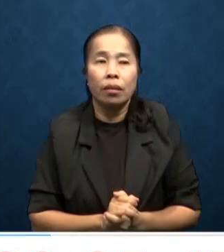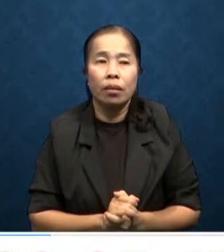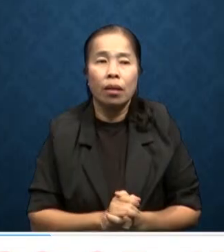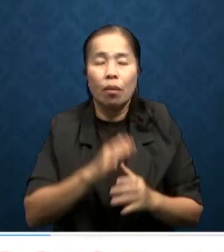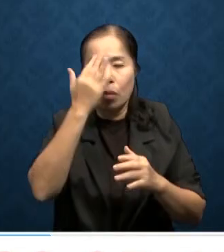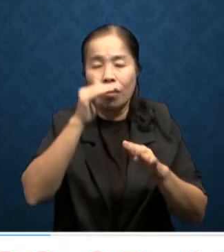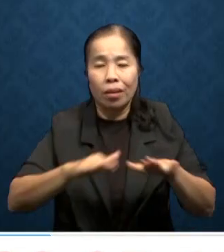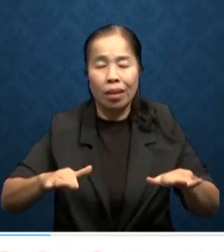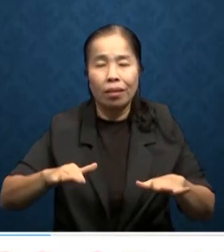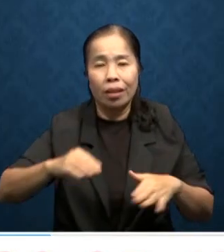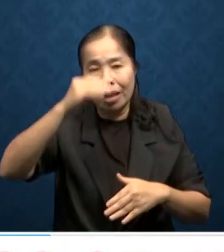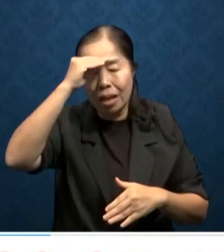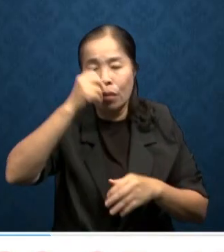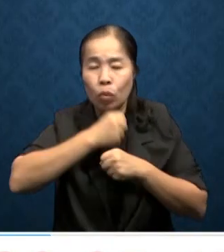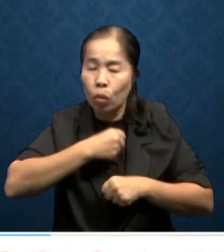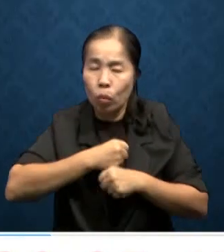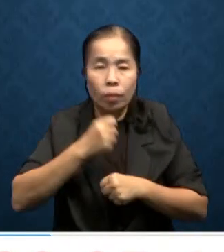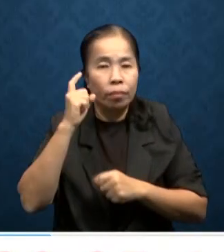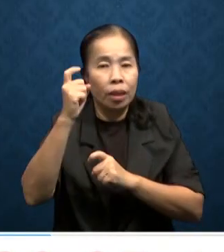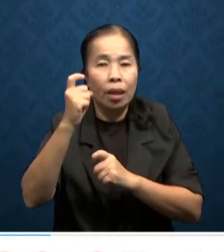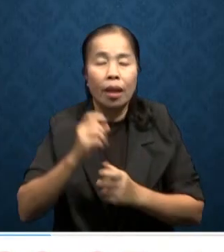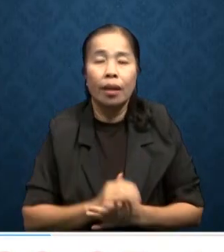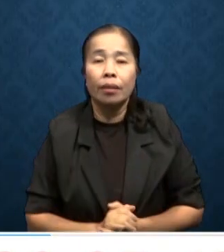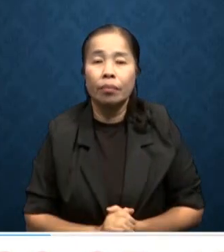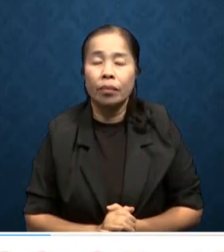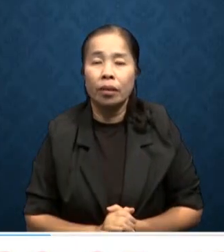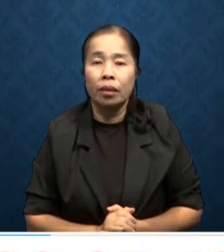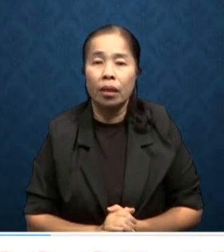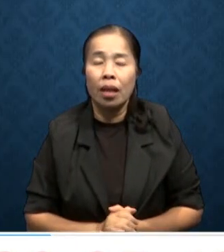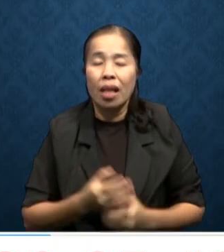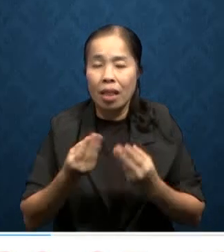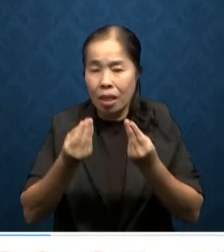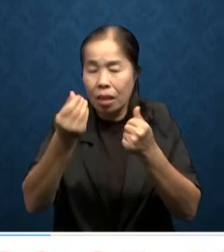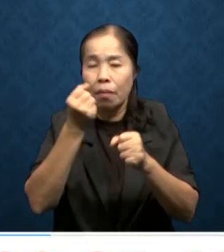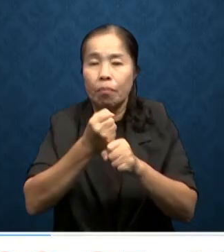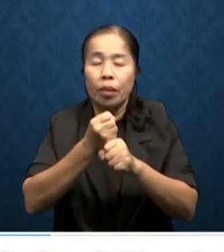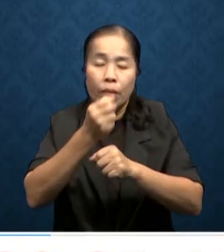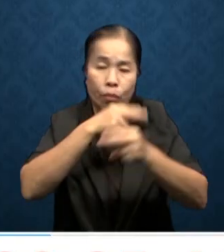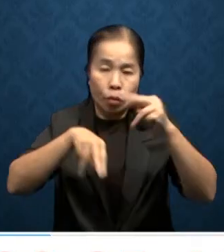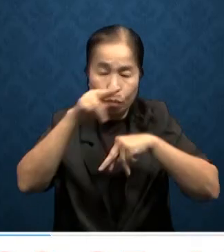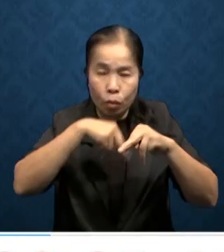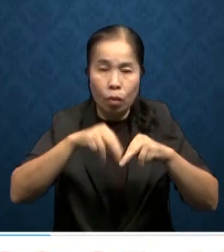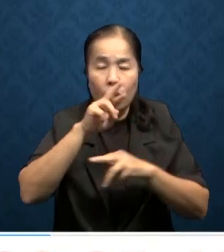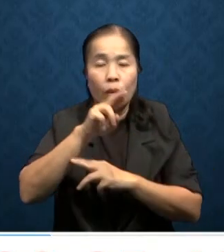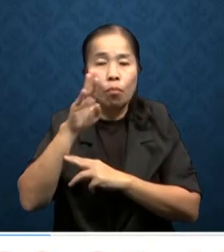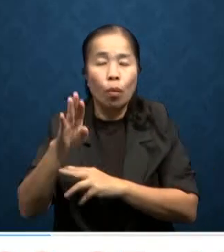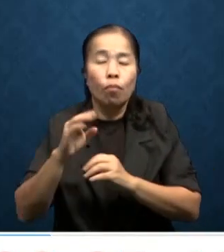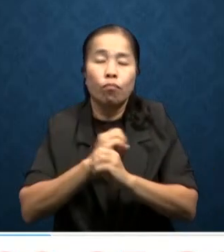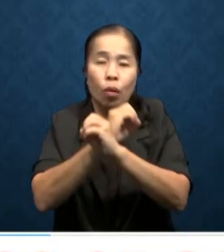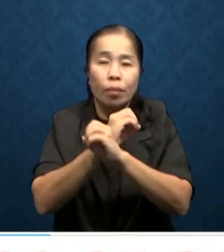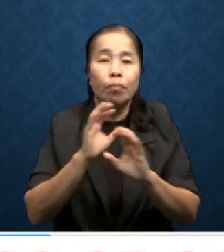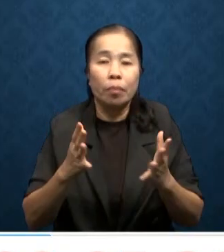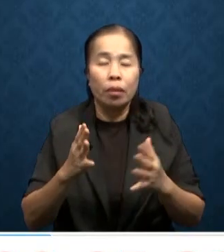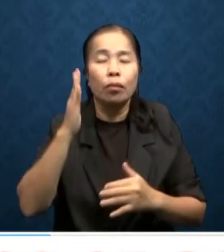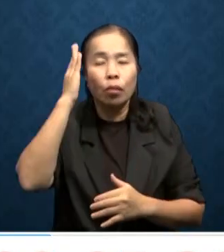นักเรียนแลผู้สูงอายุนะคะหากยังไม่เร่งทบทวนและสร้างระบบความปลอดภัยของรถกันอย่างจริงจังก็ต้องเกิด